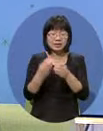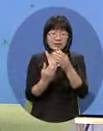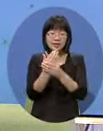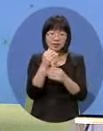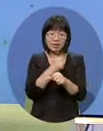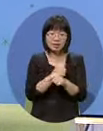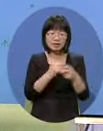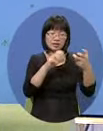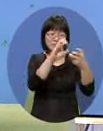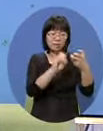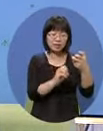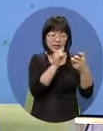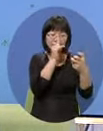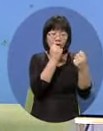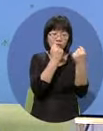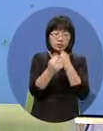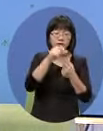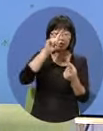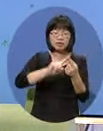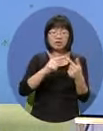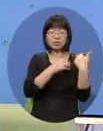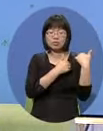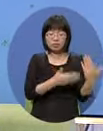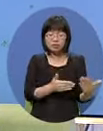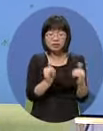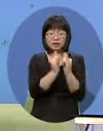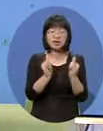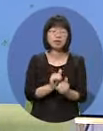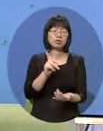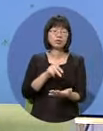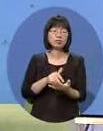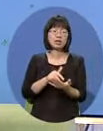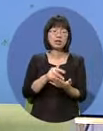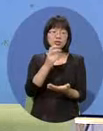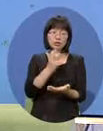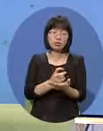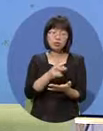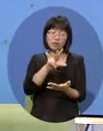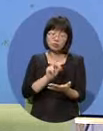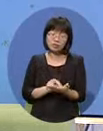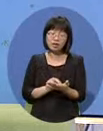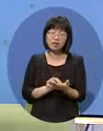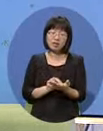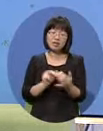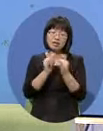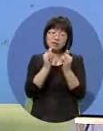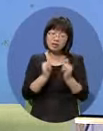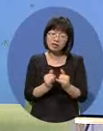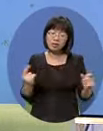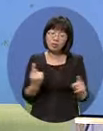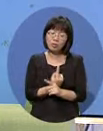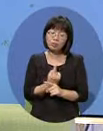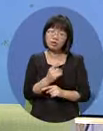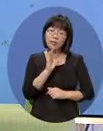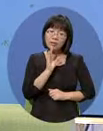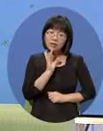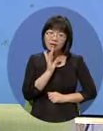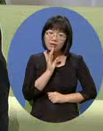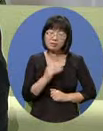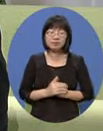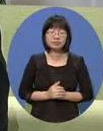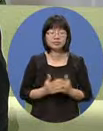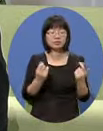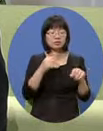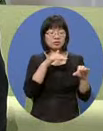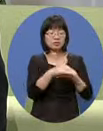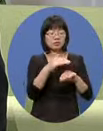둔다. 그렇게 70% 되게끔 내버려 둔다는 건 문제가 있는 거 아닙니까? 뭐 제도적인 개선이라든가 뭐 사회가 달라져야 되는 게 아닐까요? 사실 근데 이런